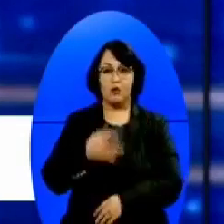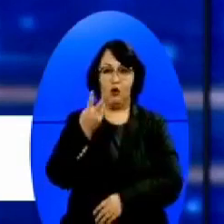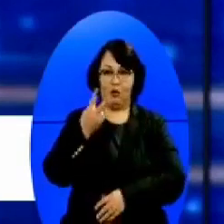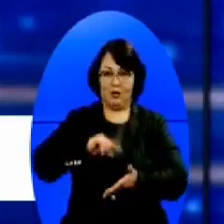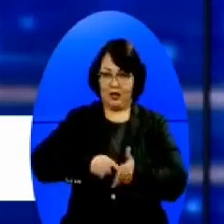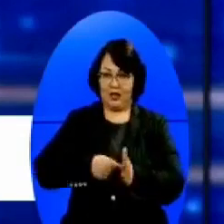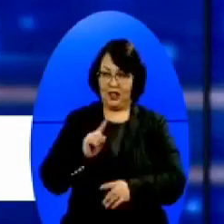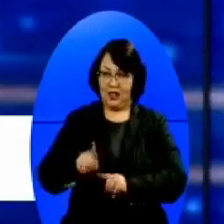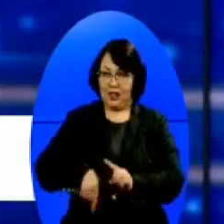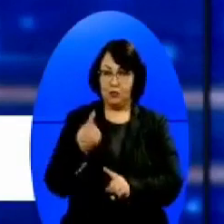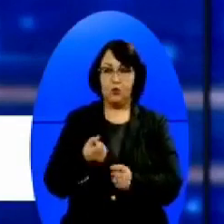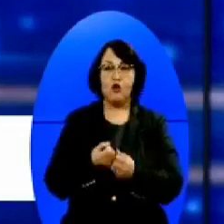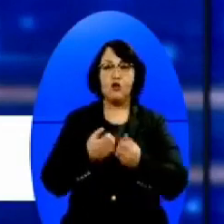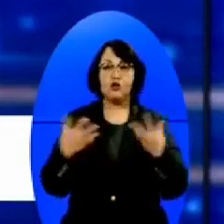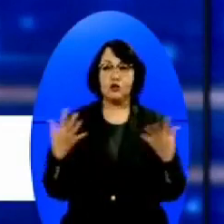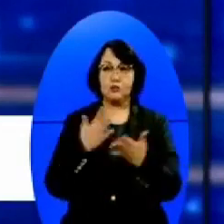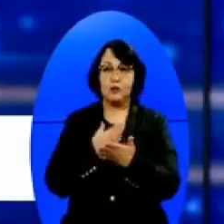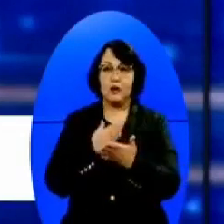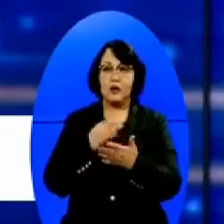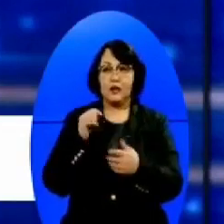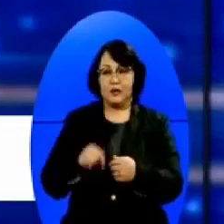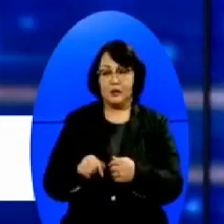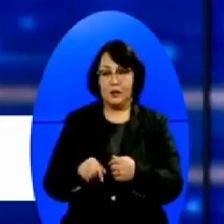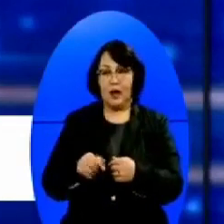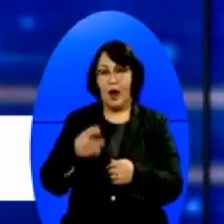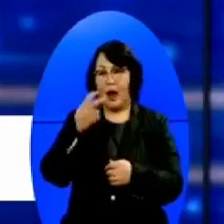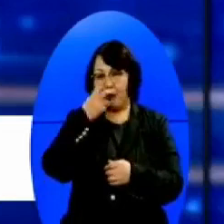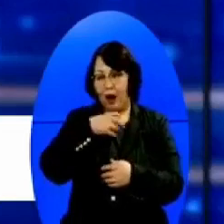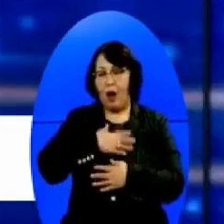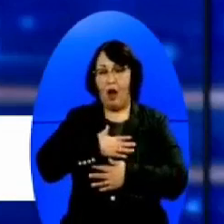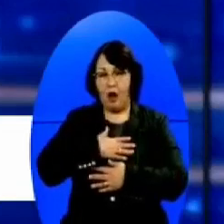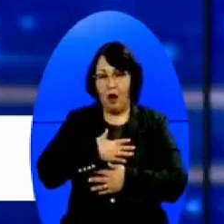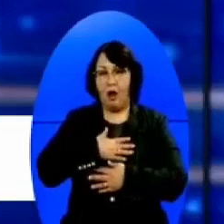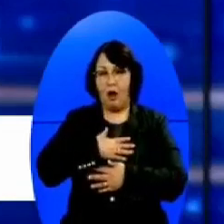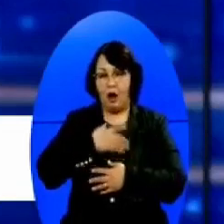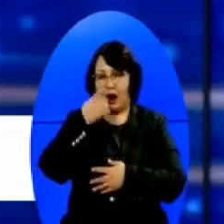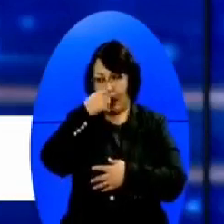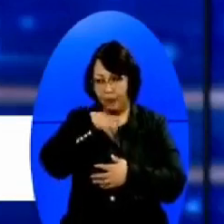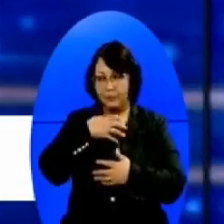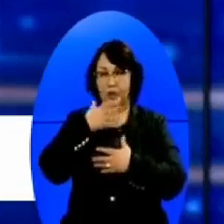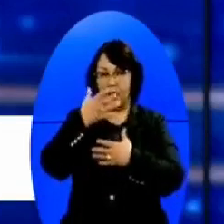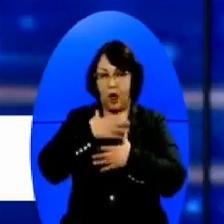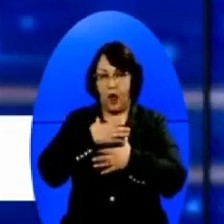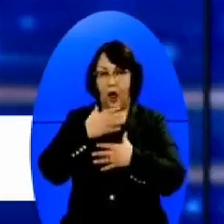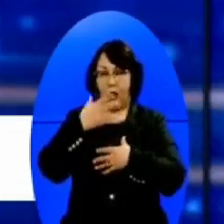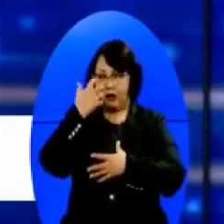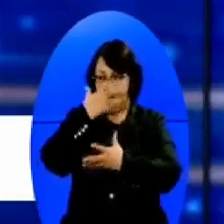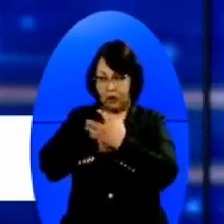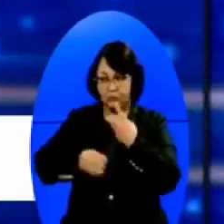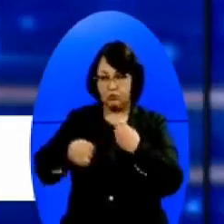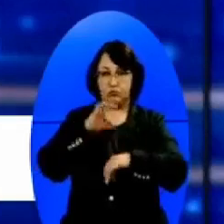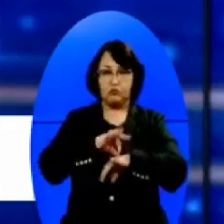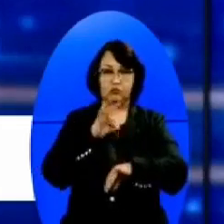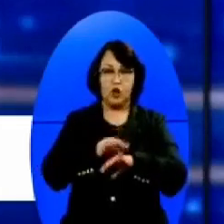дахин илүү нэмэгдсэн байна. За энэ бол мэдээж бид нэр амьсгалын замын халдвар ингэж нэмэгдэж байна. За коронавирус